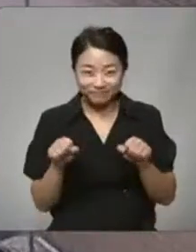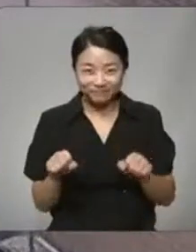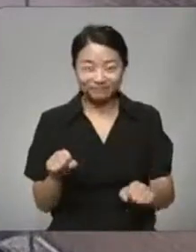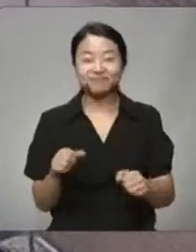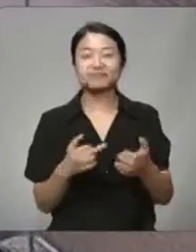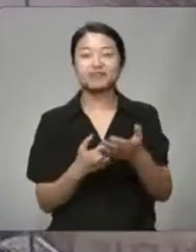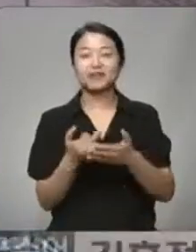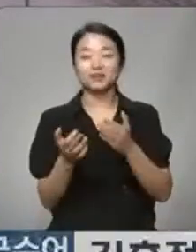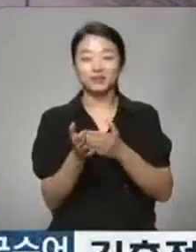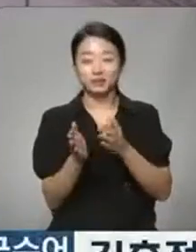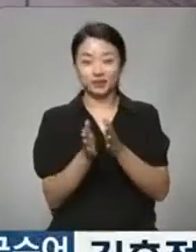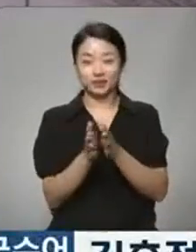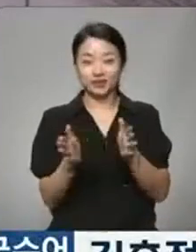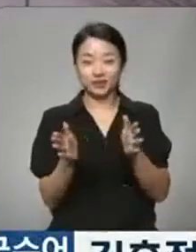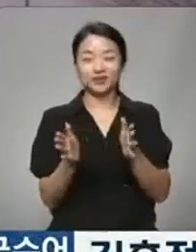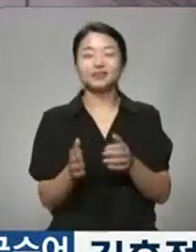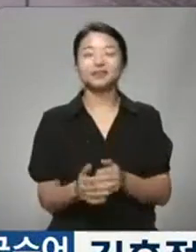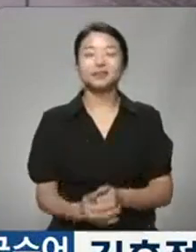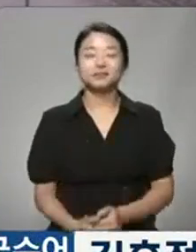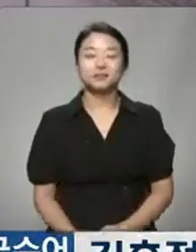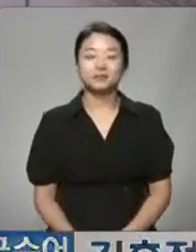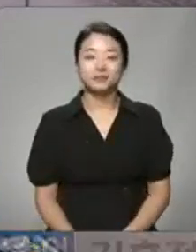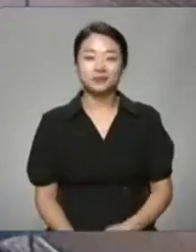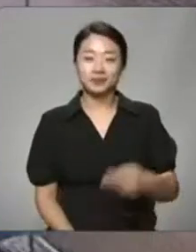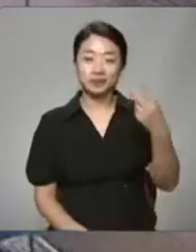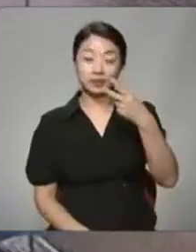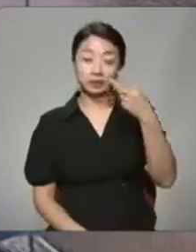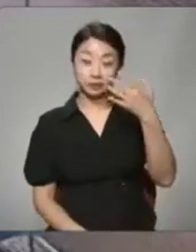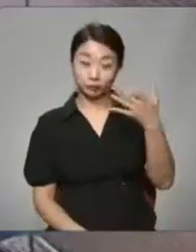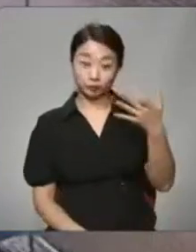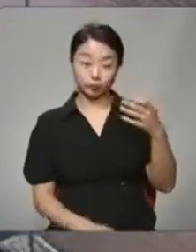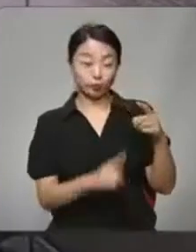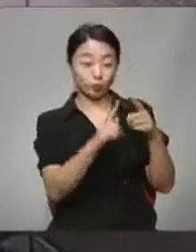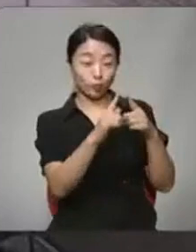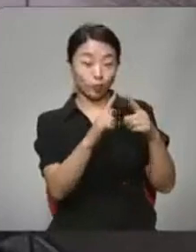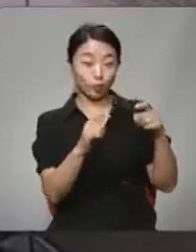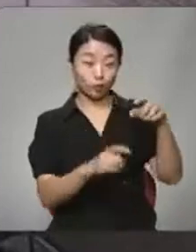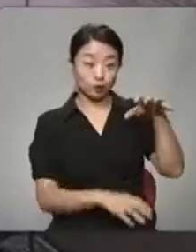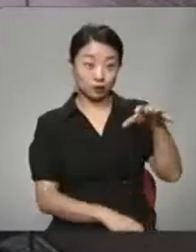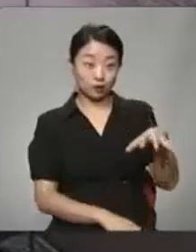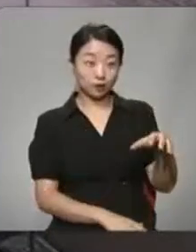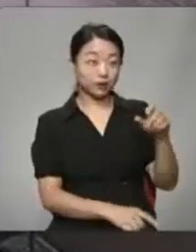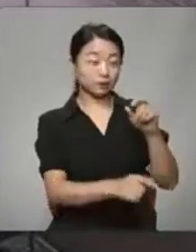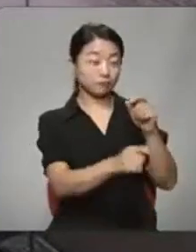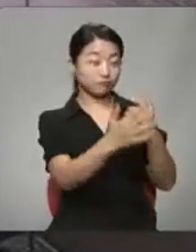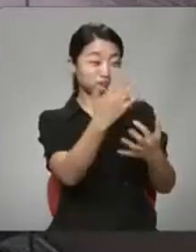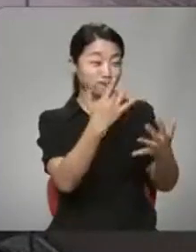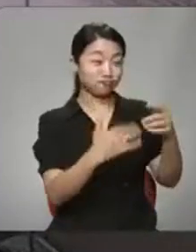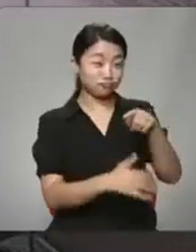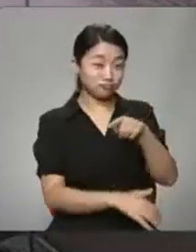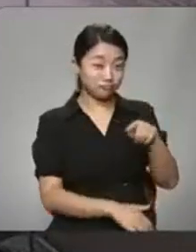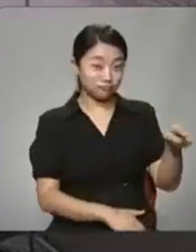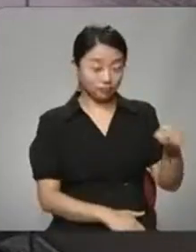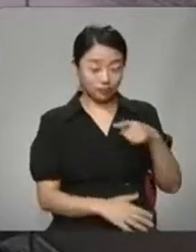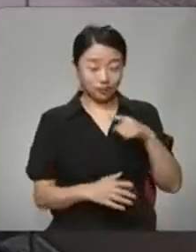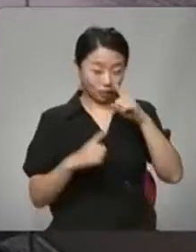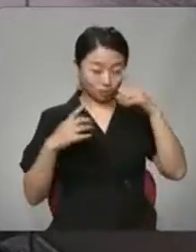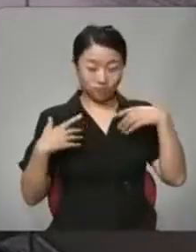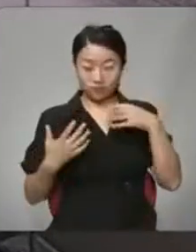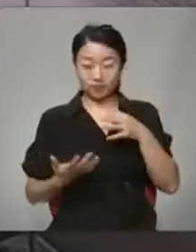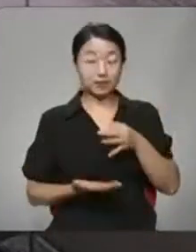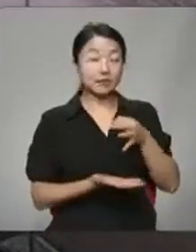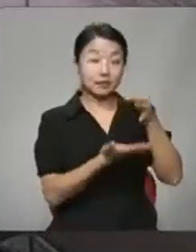여러분 안녕하십니까? 9시 강원 뉴스입니다. 2019년 고성 산불 당시 정부가 이재민에게 지급한 재난지원금을